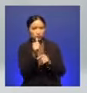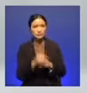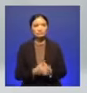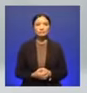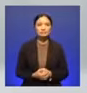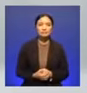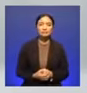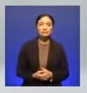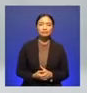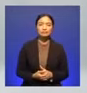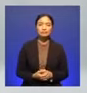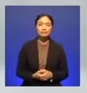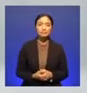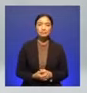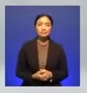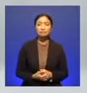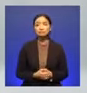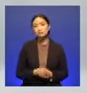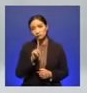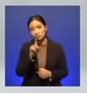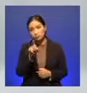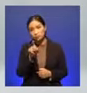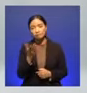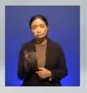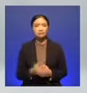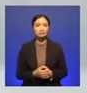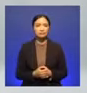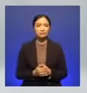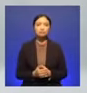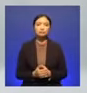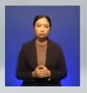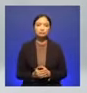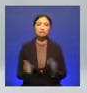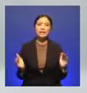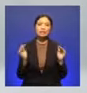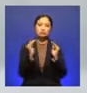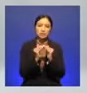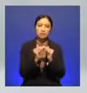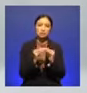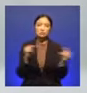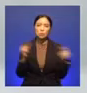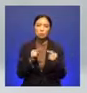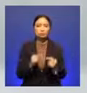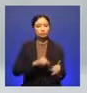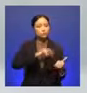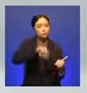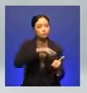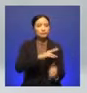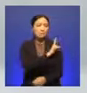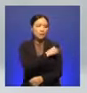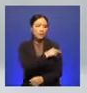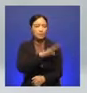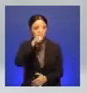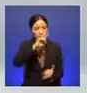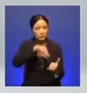ได้ดีเป็นอย่างมากเลยค่ะทางบ้านสอบถามมาว่าความเหลื่อมล้ำทางสิทธิ์การรักษาพยาบาลทั้ง3สิทธิ์นะคะ3สิทธิ์